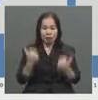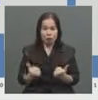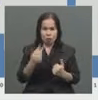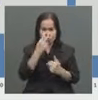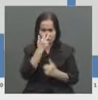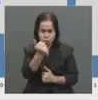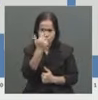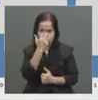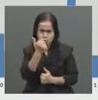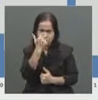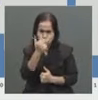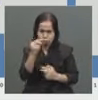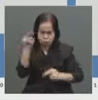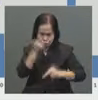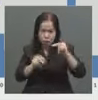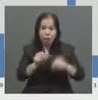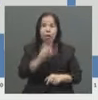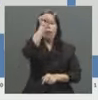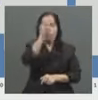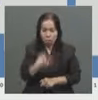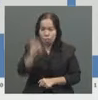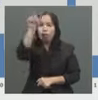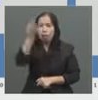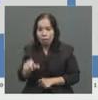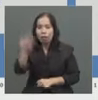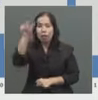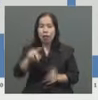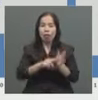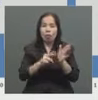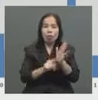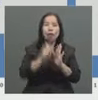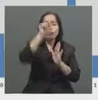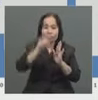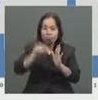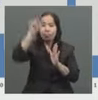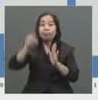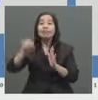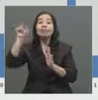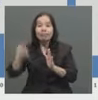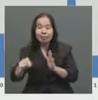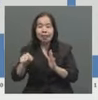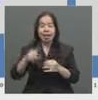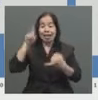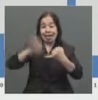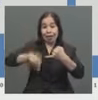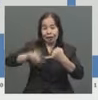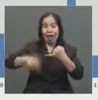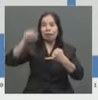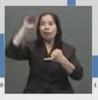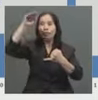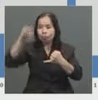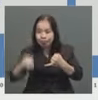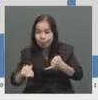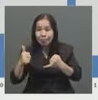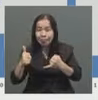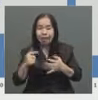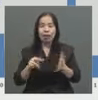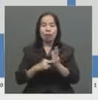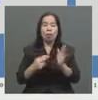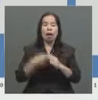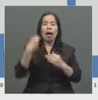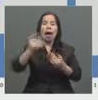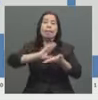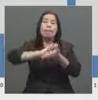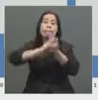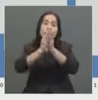ดีๆอันนี้ยังขึ้นๆลงๆแต่ปลายเดือนจะเห็นว่าควบคุมได้ดีก็จะลดลงเพราะฉะนั้นมาตรการที่ท่านนายกบอกว่าให้ปรับ